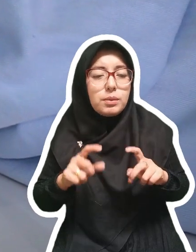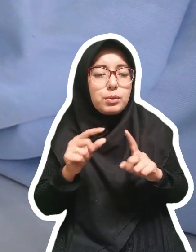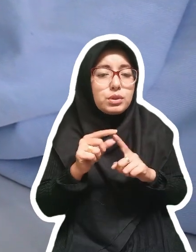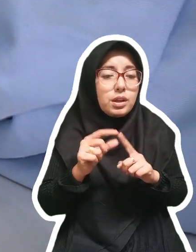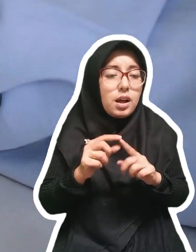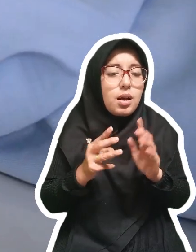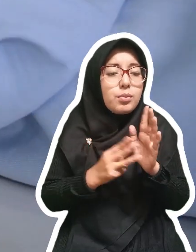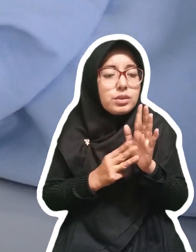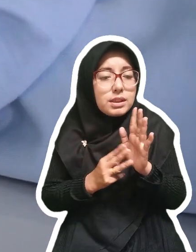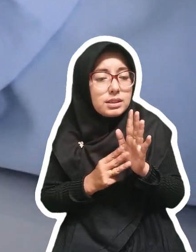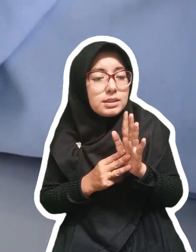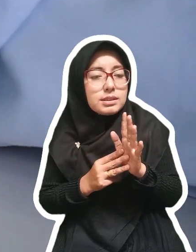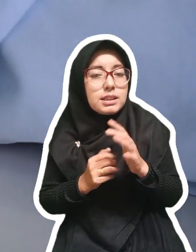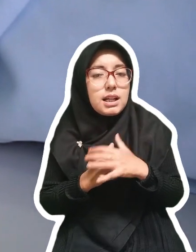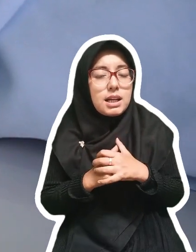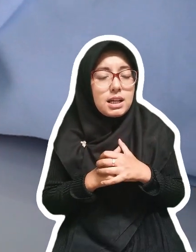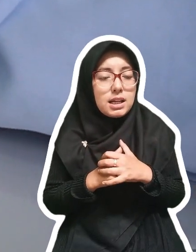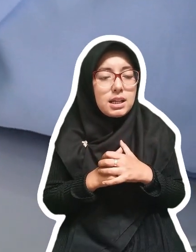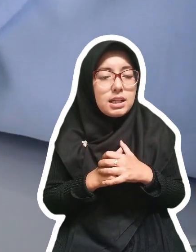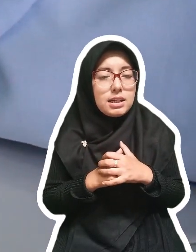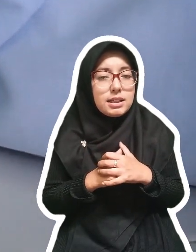Pasteurella multocida.